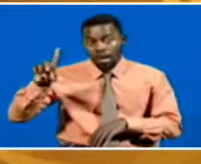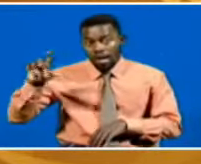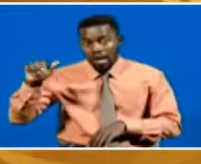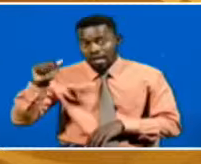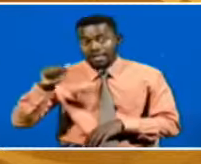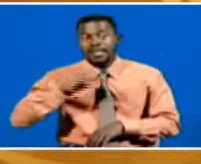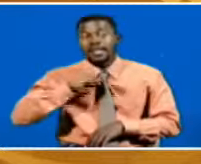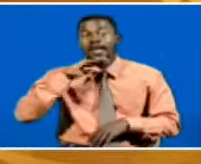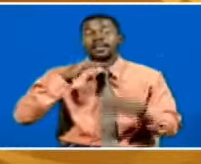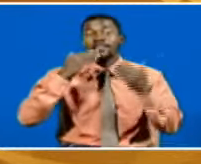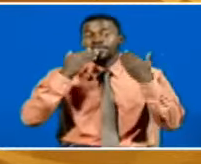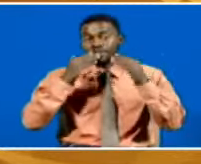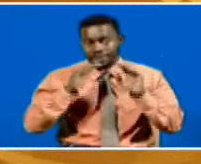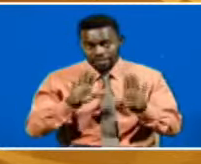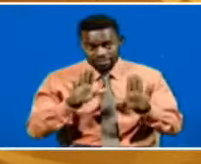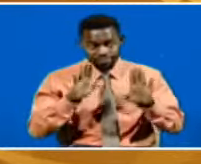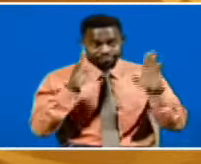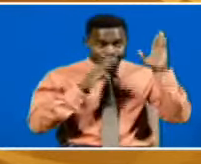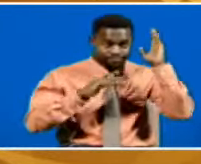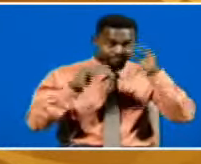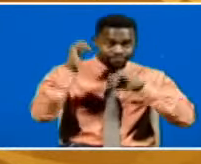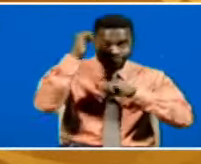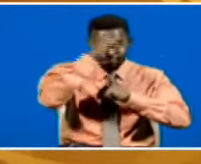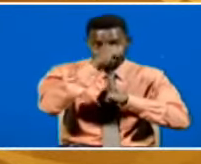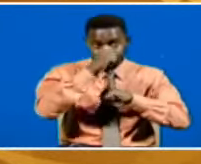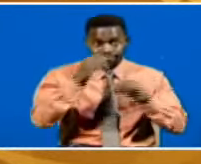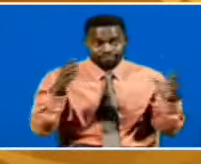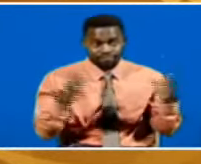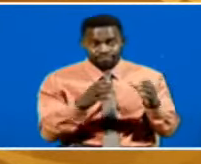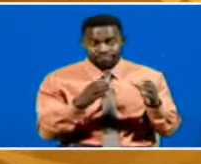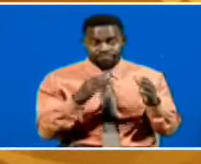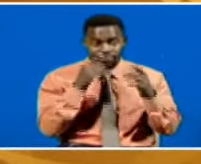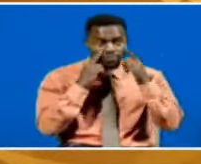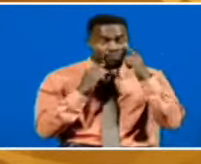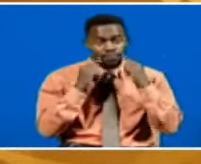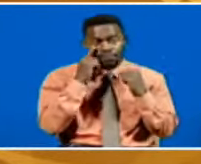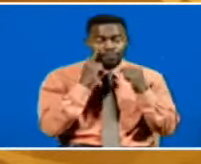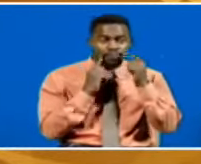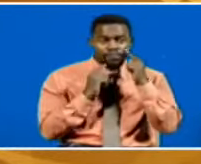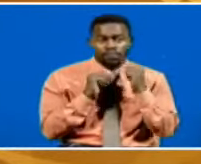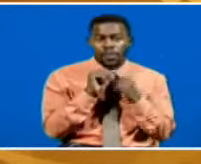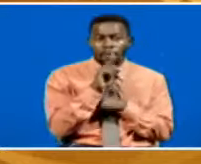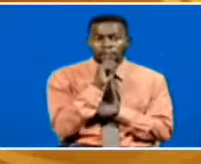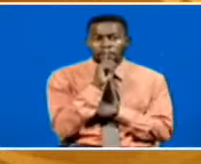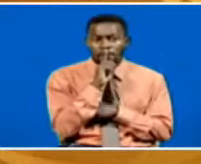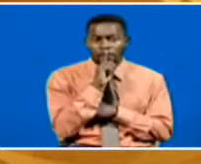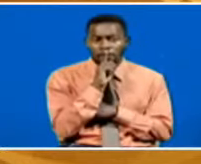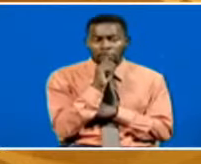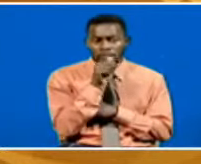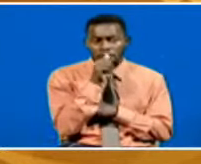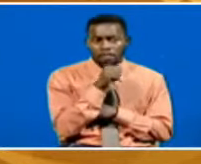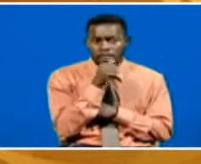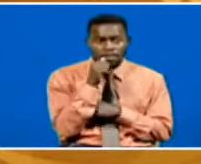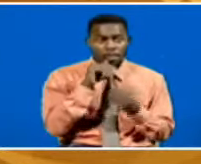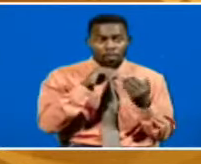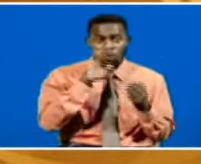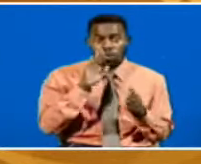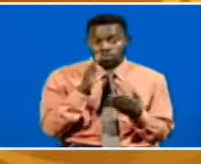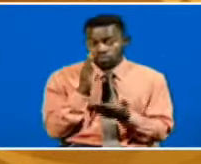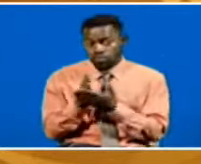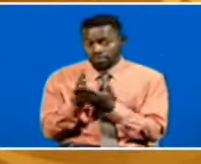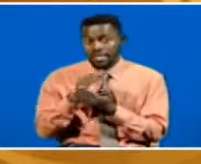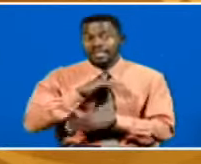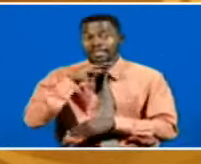Francis Ogolla, kitengo cha jeshi kimekuwa kikiomboleza kimya kimya. Itabainika kwamba jenerali Ogolla amefariki akiwa